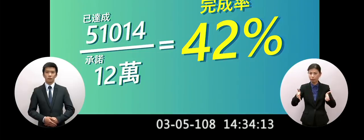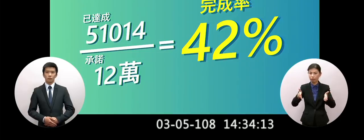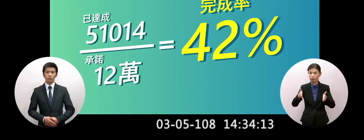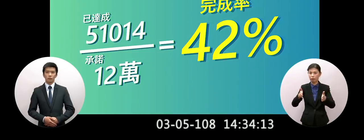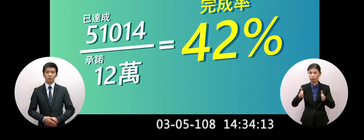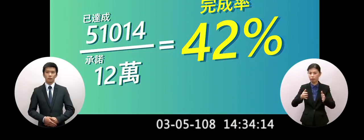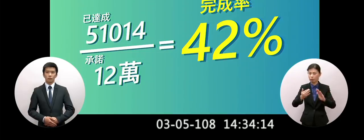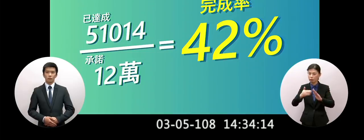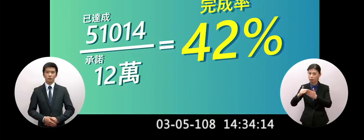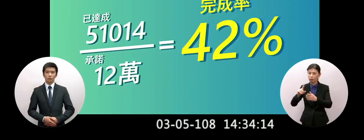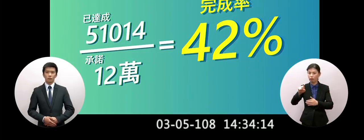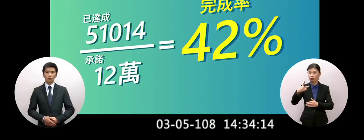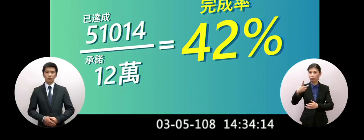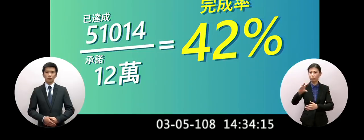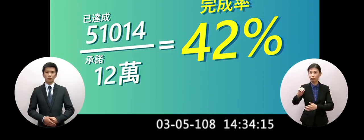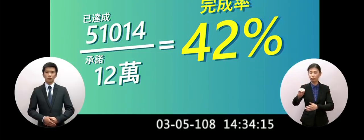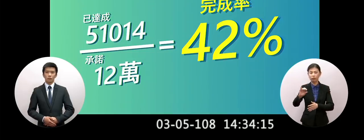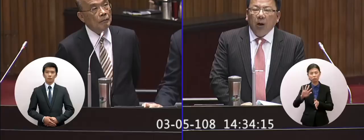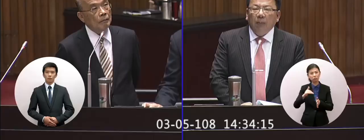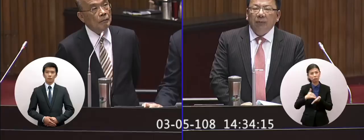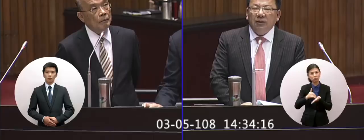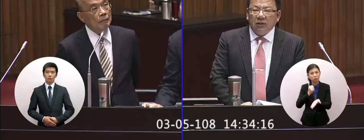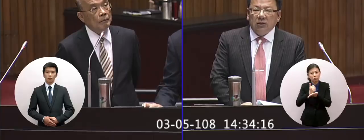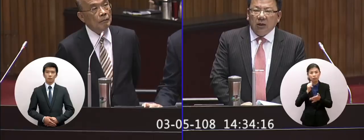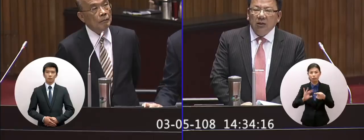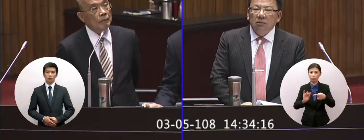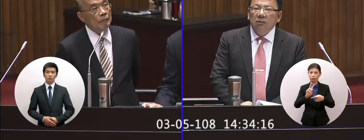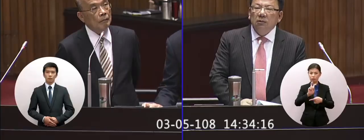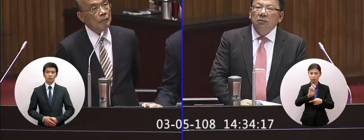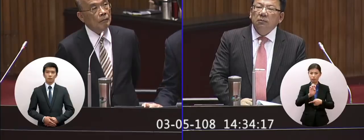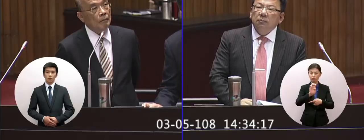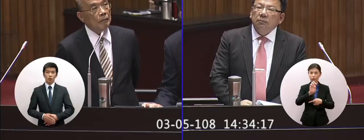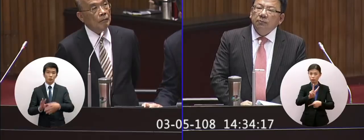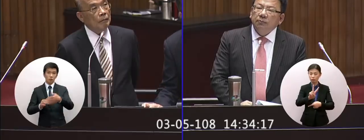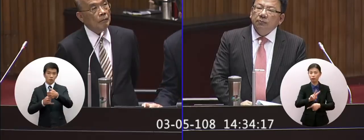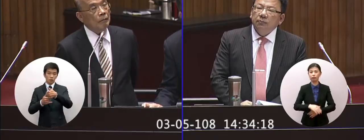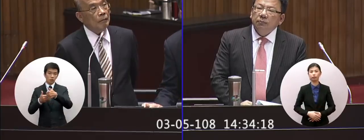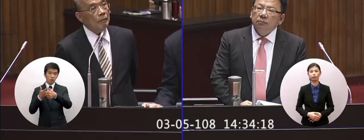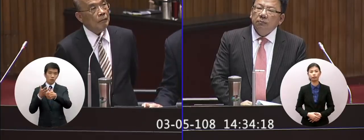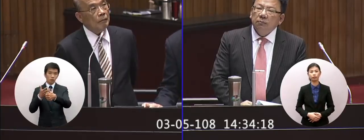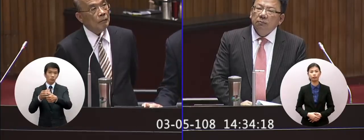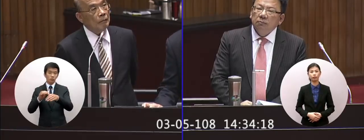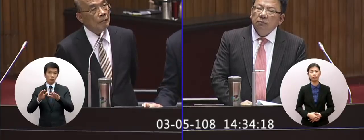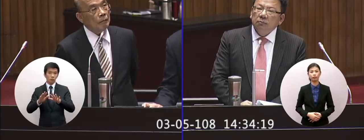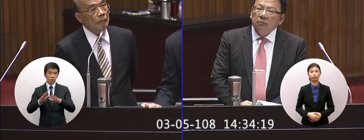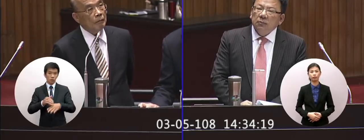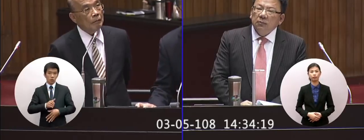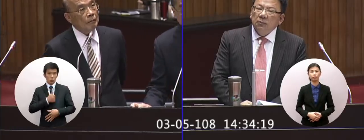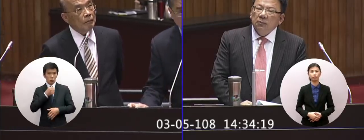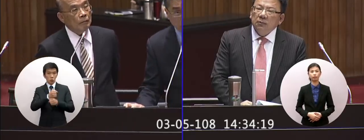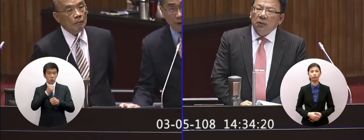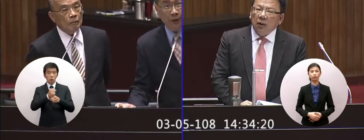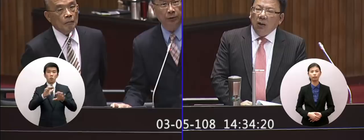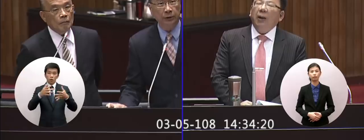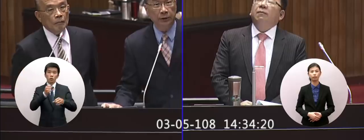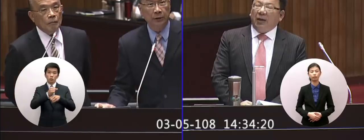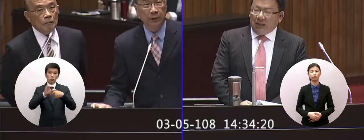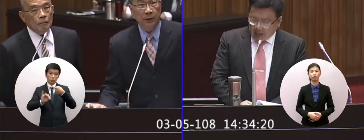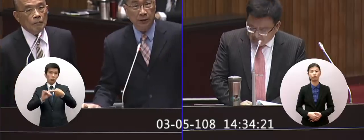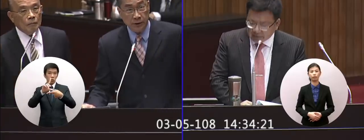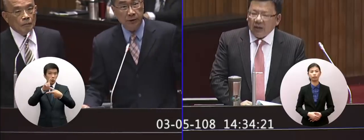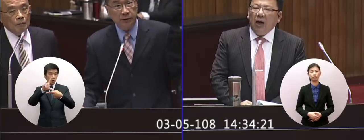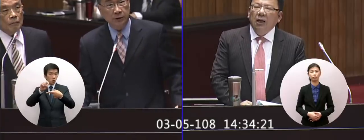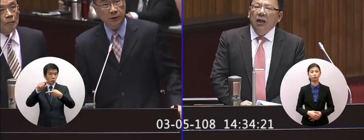12万户，现在看起来已经达到42%，好，42%。 我们是不是因为我们事实上现在已经达到66.6%